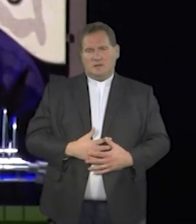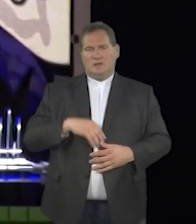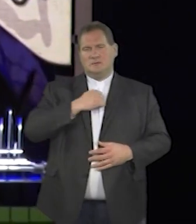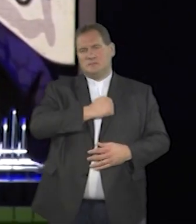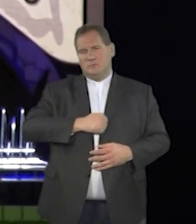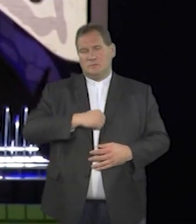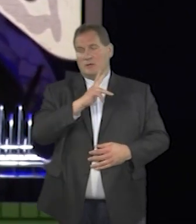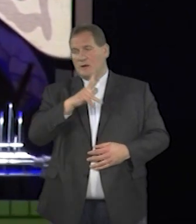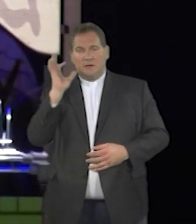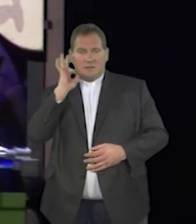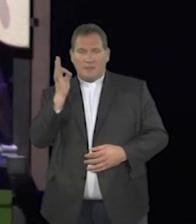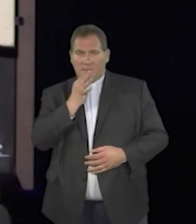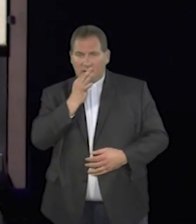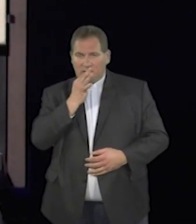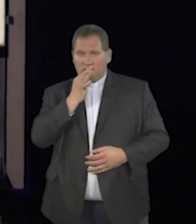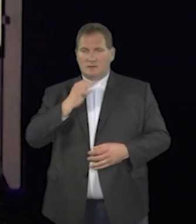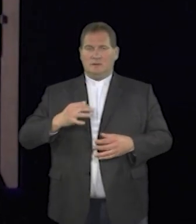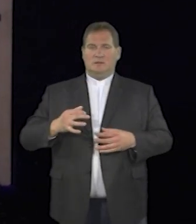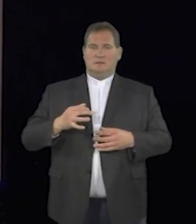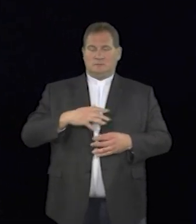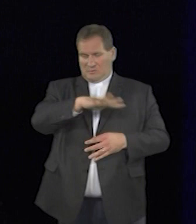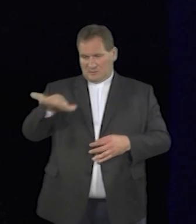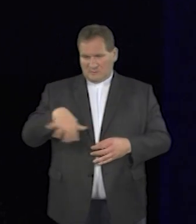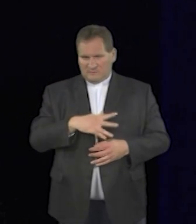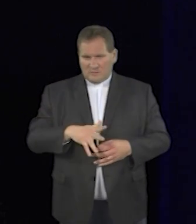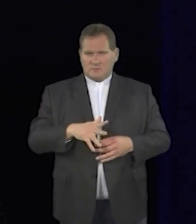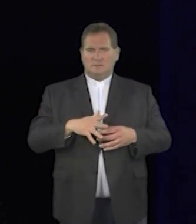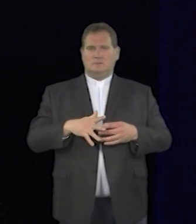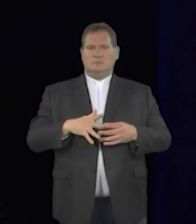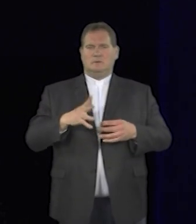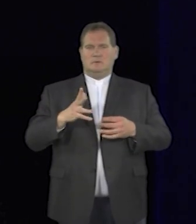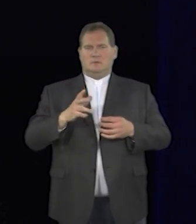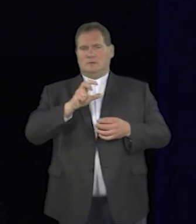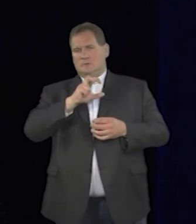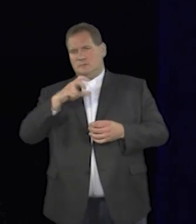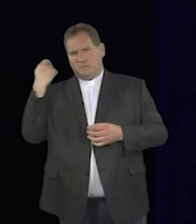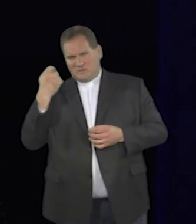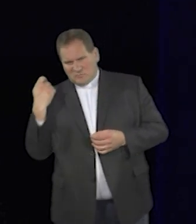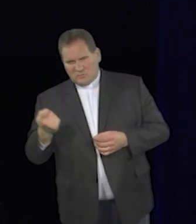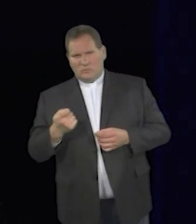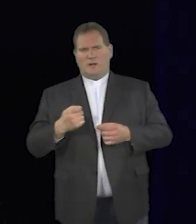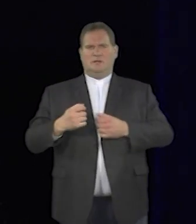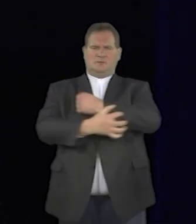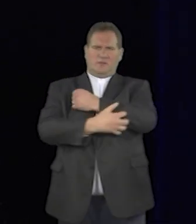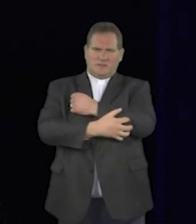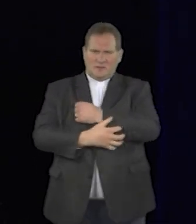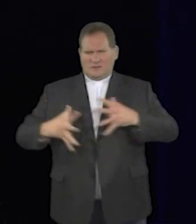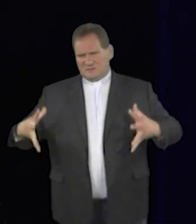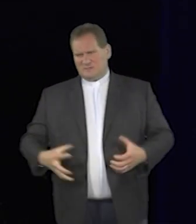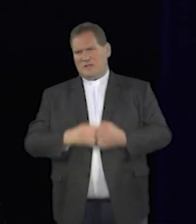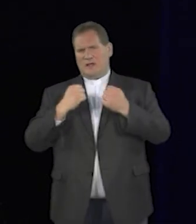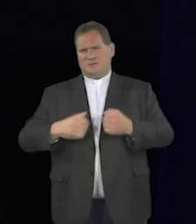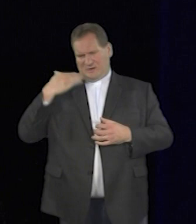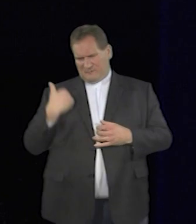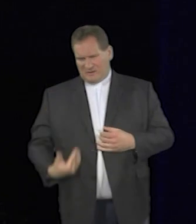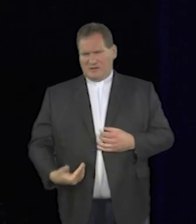Każda panna z mego dworu i każda poddanka, czy prostata, czy pastucha, znajdzie kochanka. Ma